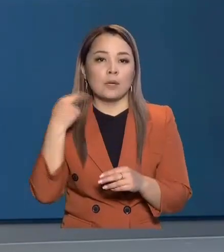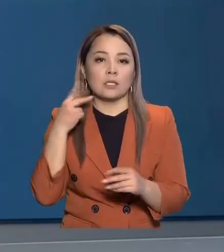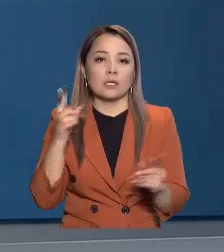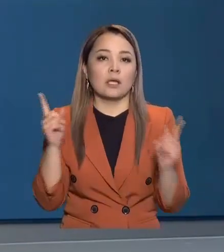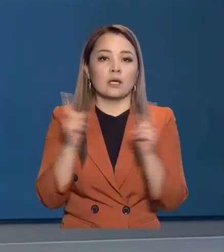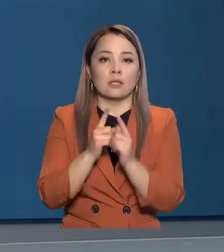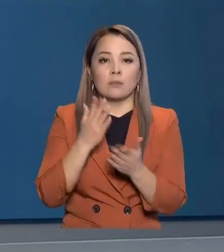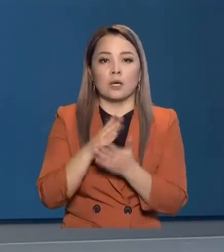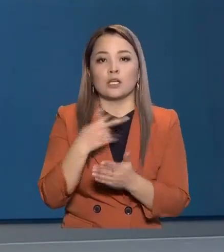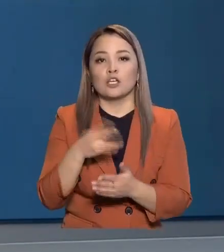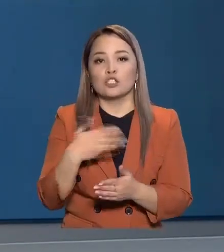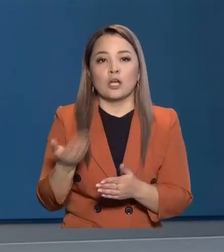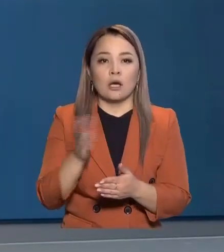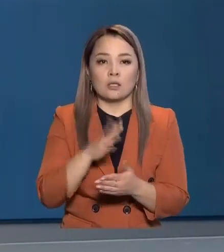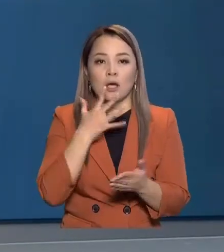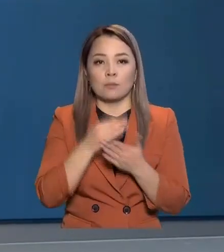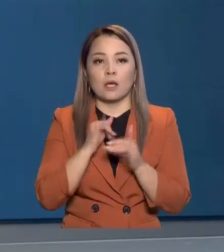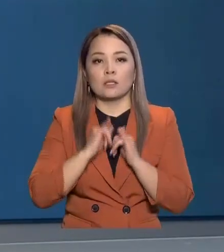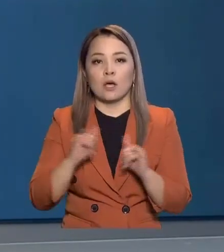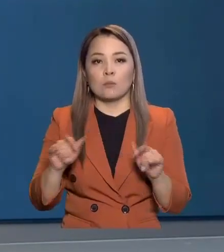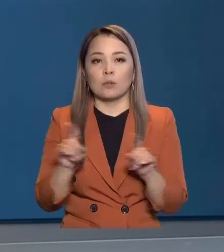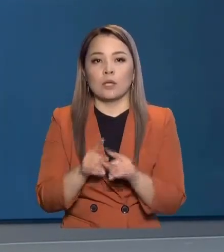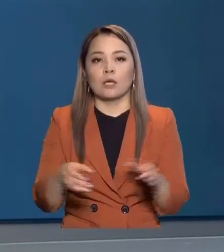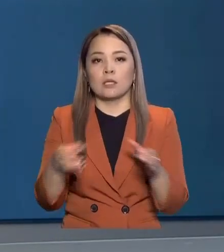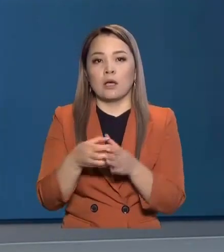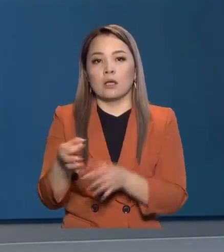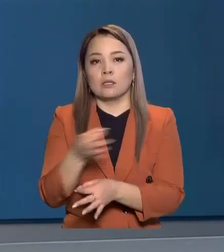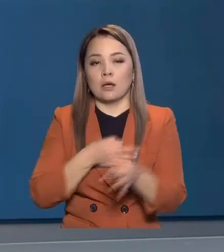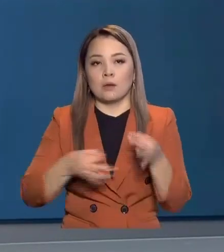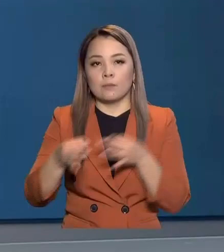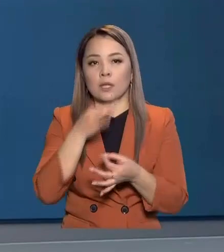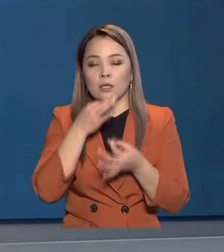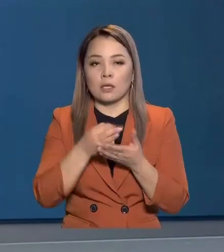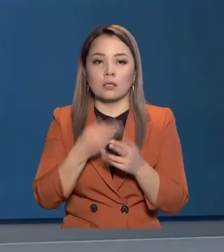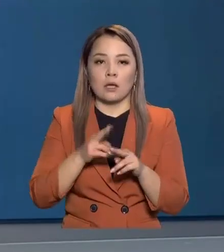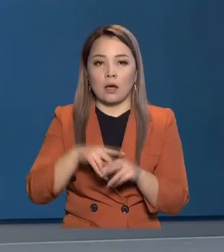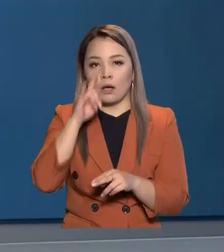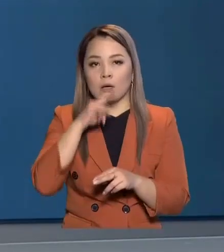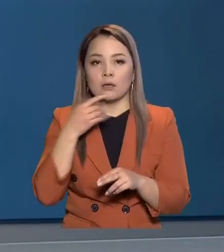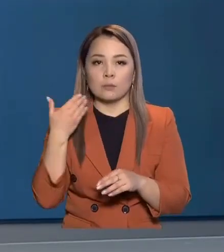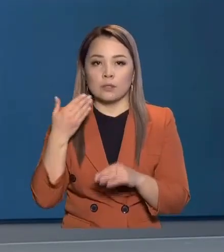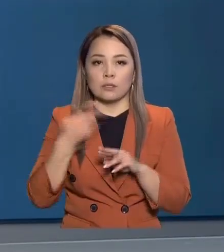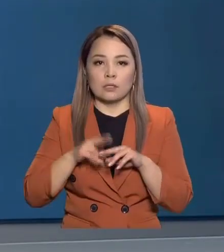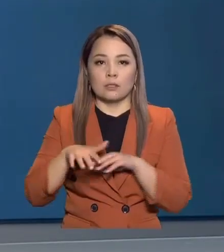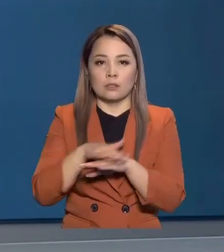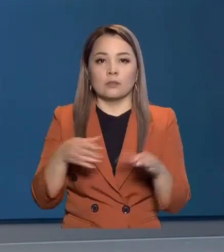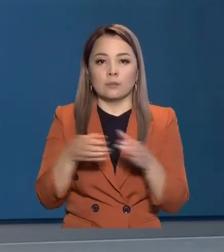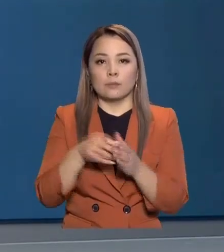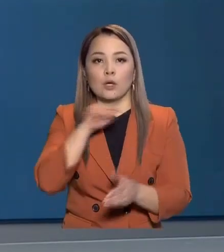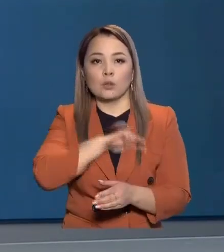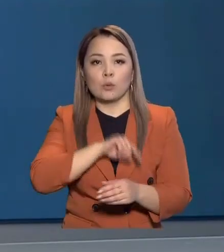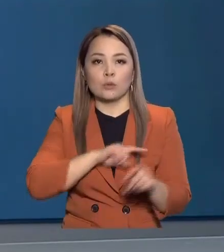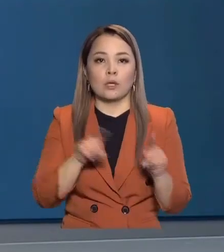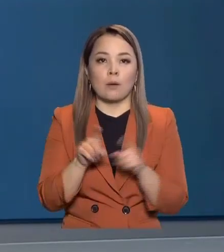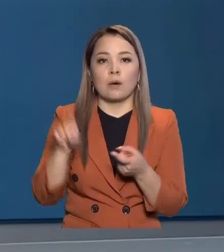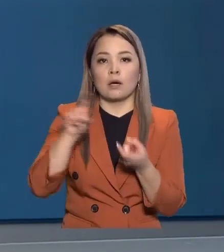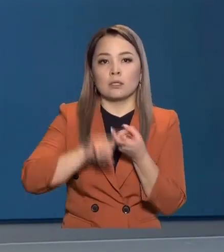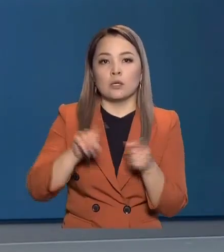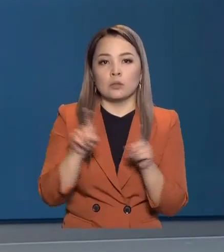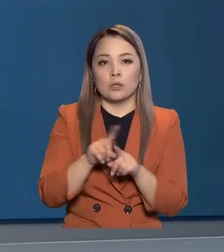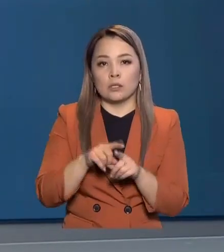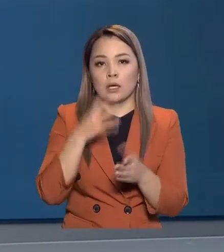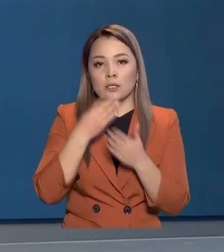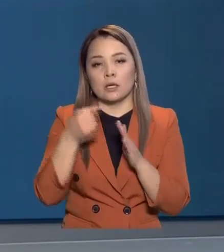жүздесіп, екі жақты қарым-қатынасты дамыту жайын талқылады. Қазақ пен татар арасындағы саяси, экономикалық және рухани байланыстардың